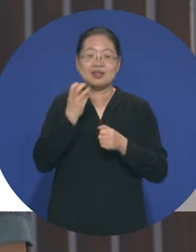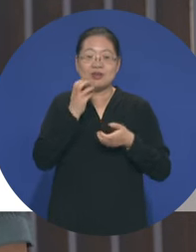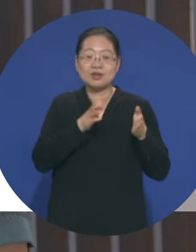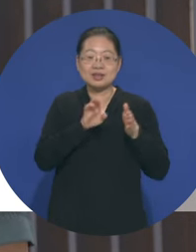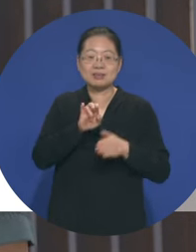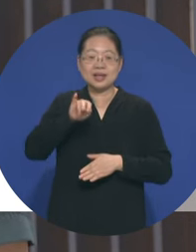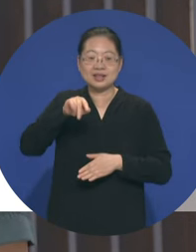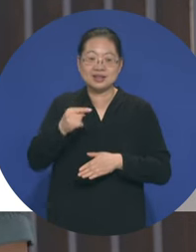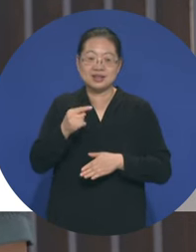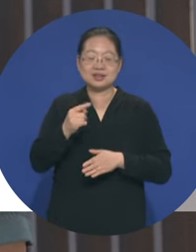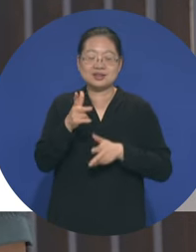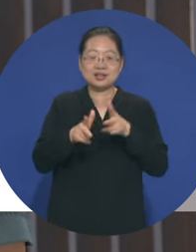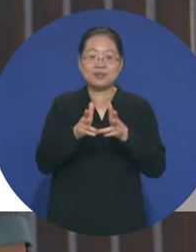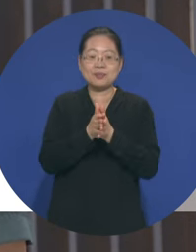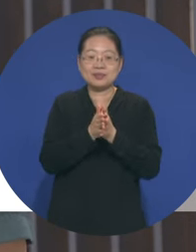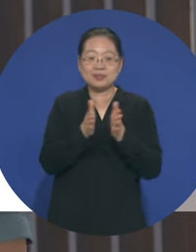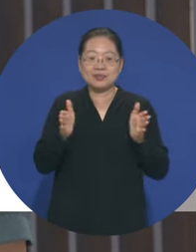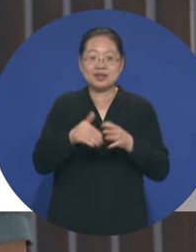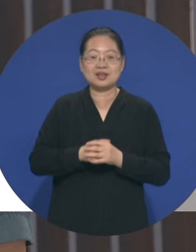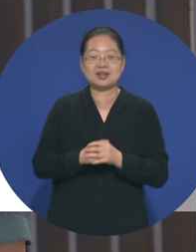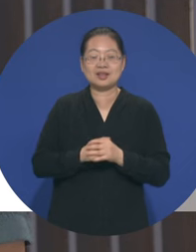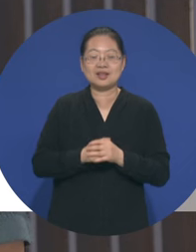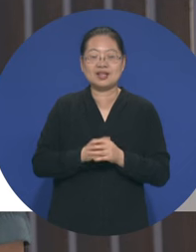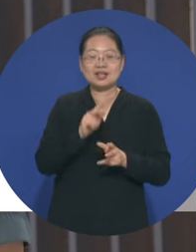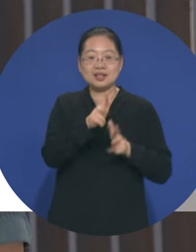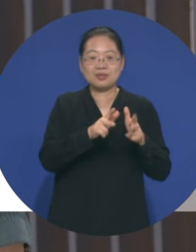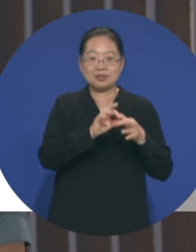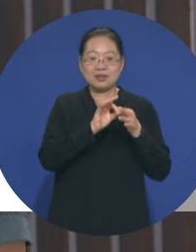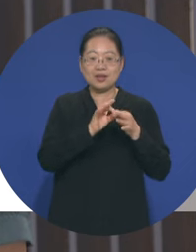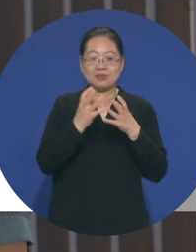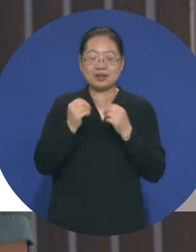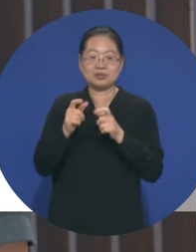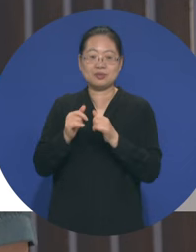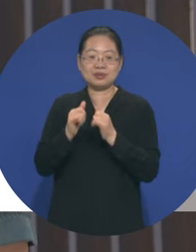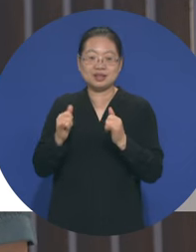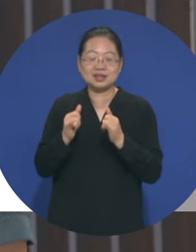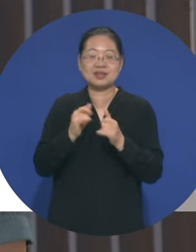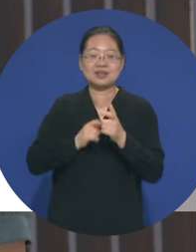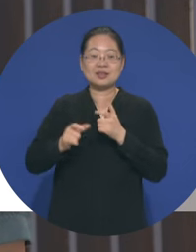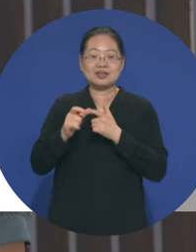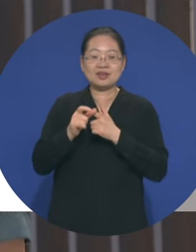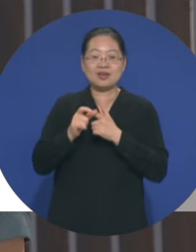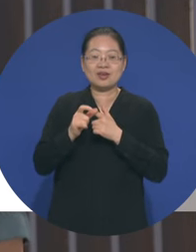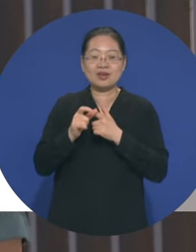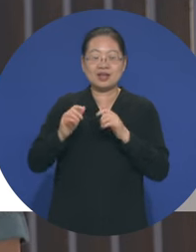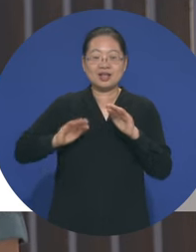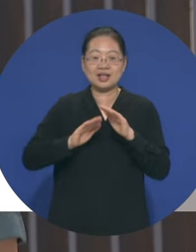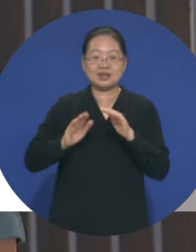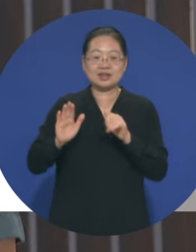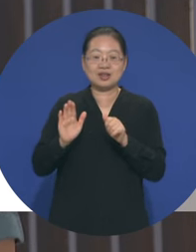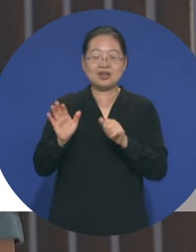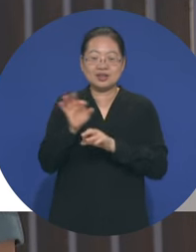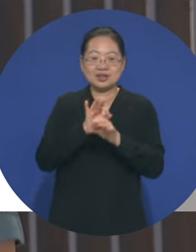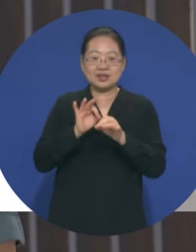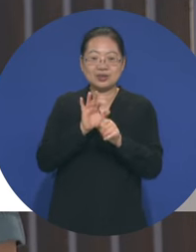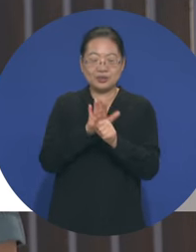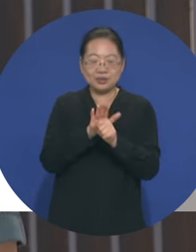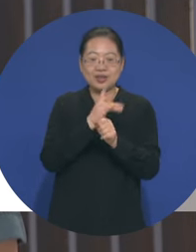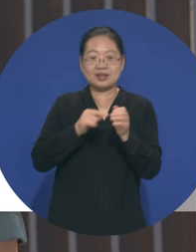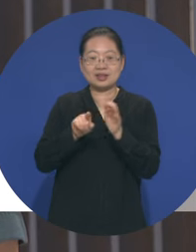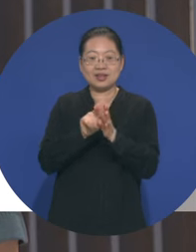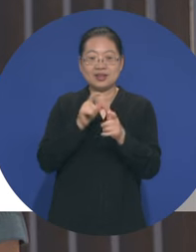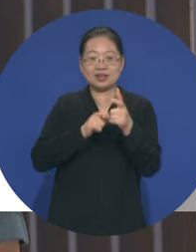이 경기패스라는 사업을 준비했고요. 더 경기패스 사업을 통해서 많은 도민분들이 조금이나마 가정경제에 보탬이